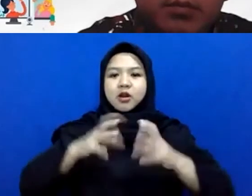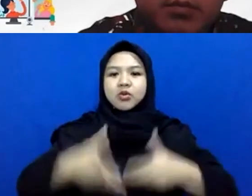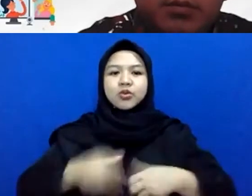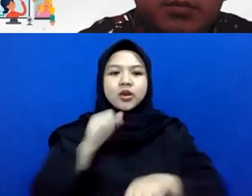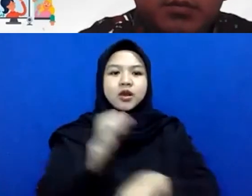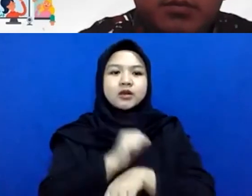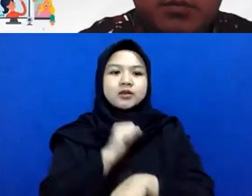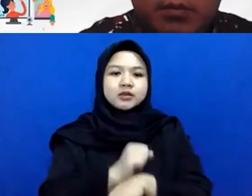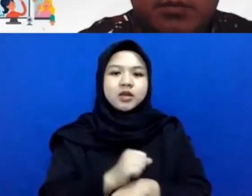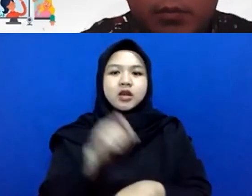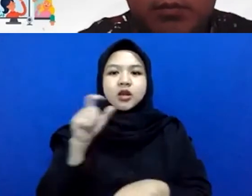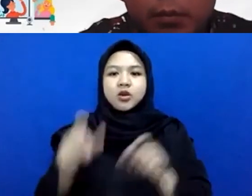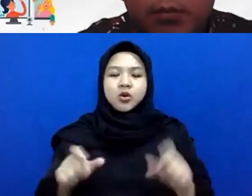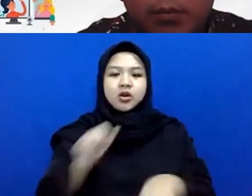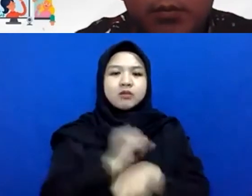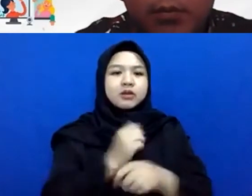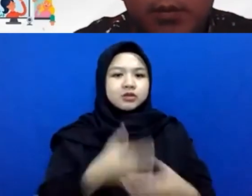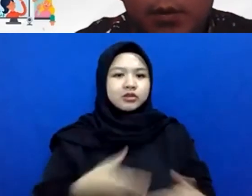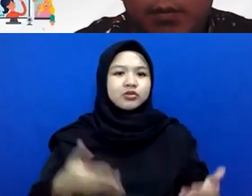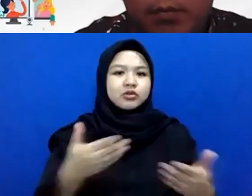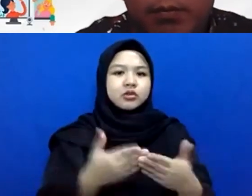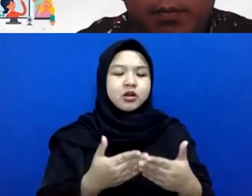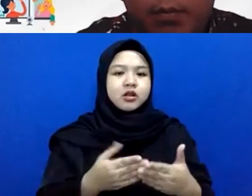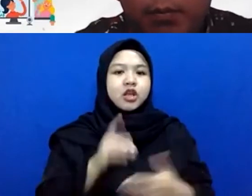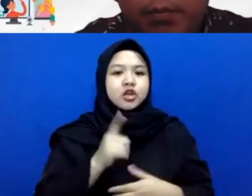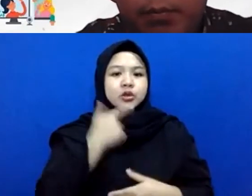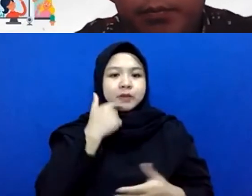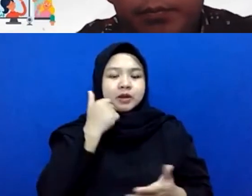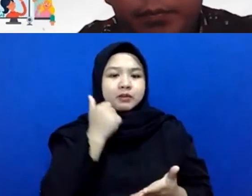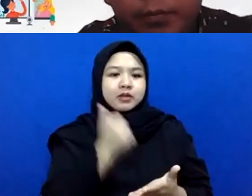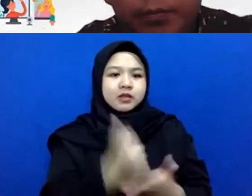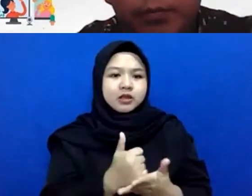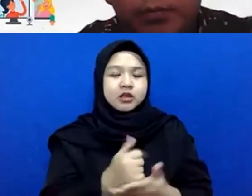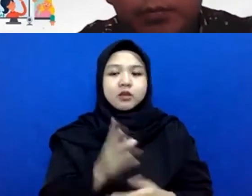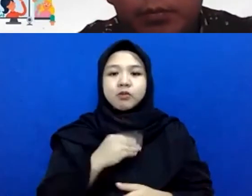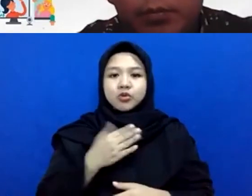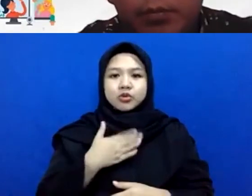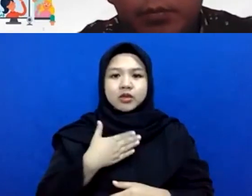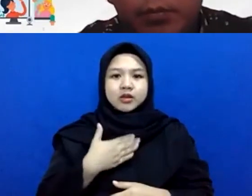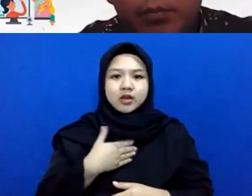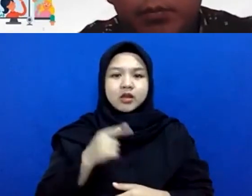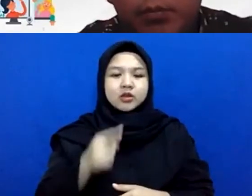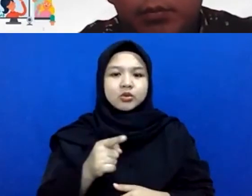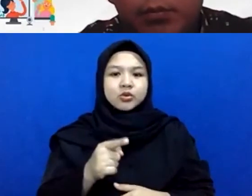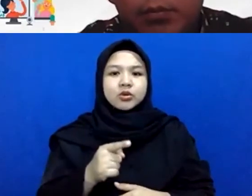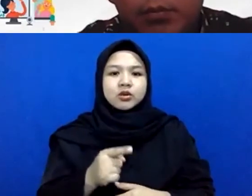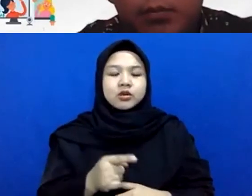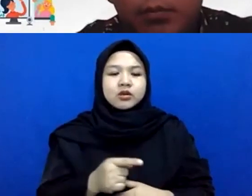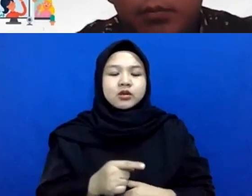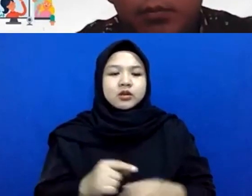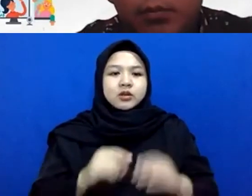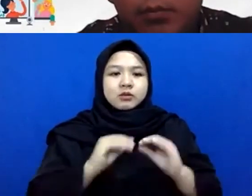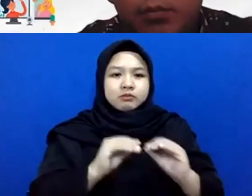seorang pekerja sosial. Itu yang sangat penting, yang menurut saya itu adalah bekal untuk mereka bagaimana